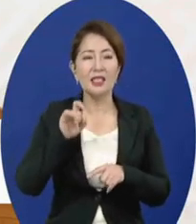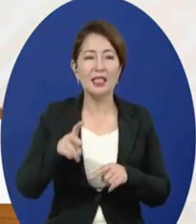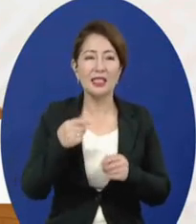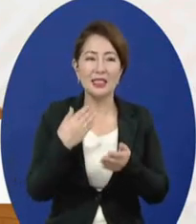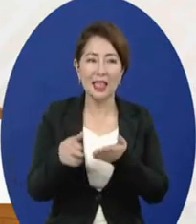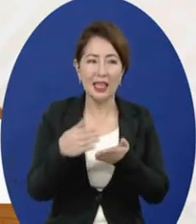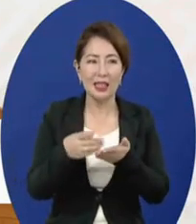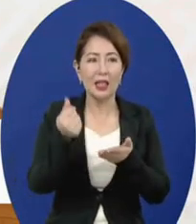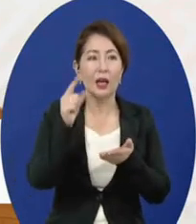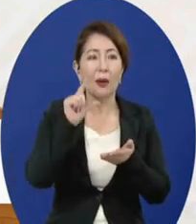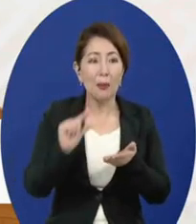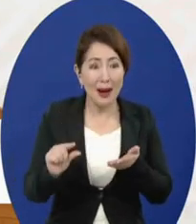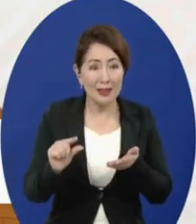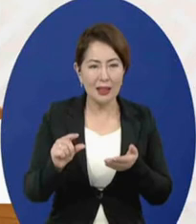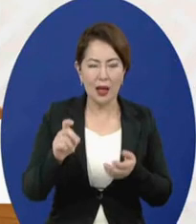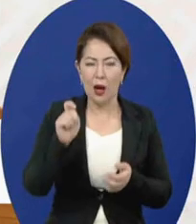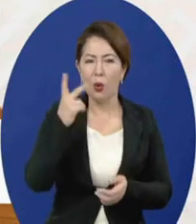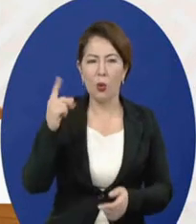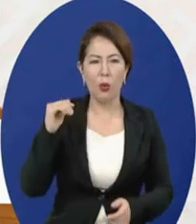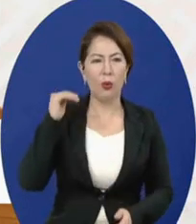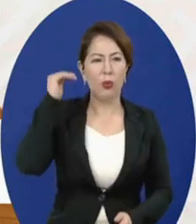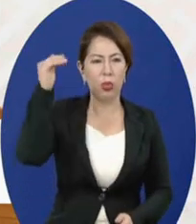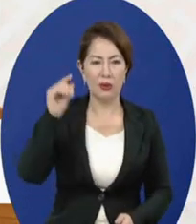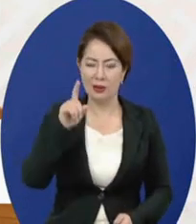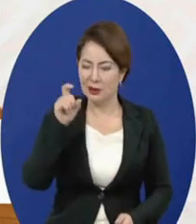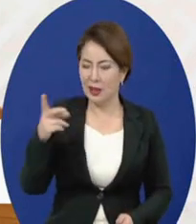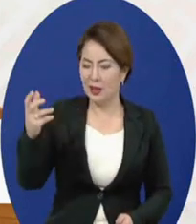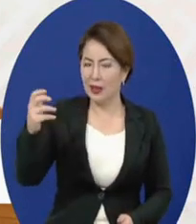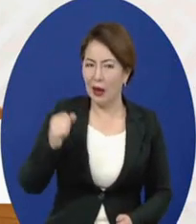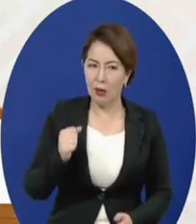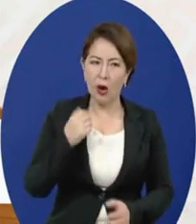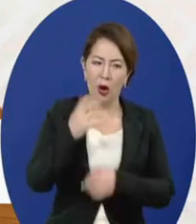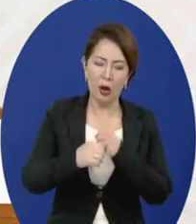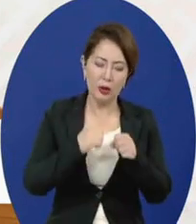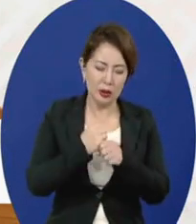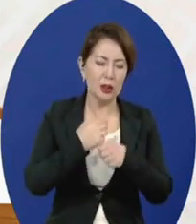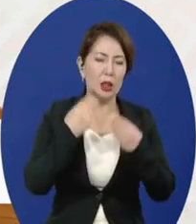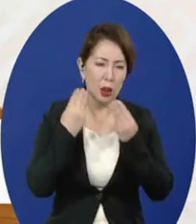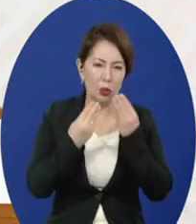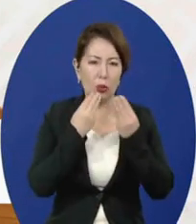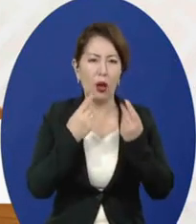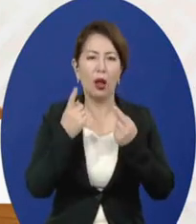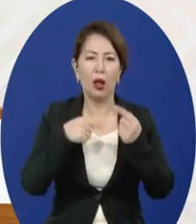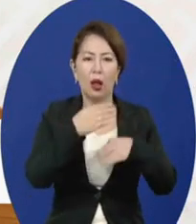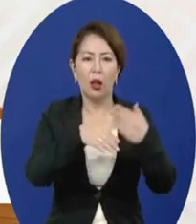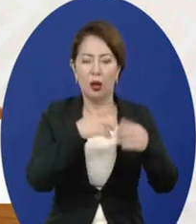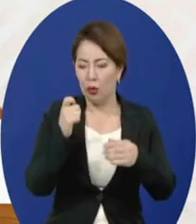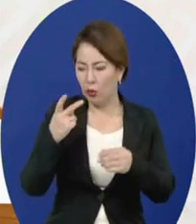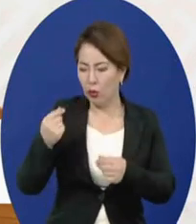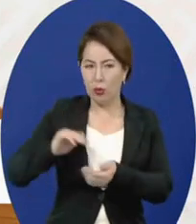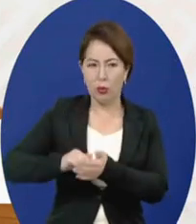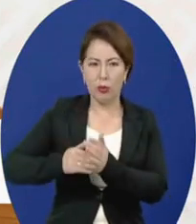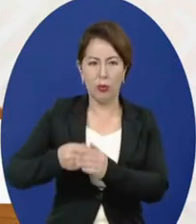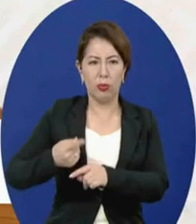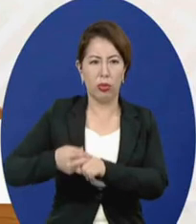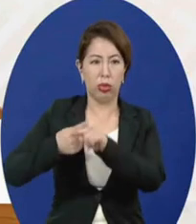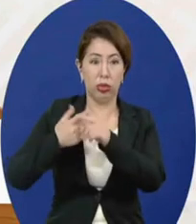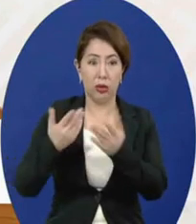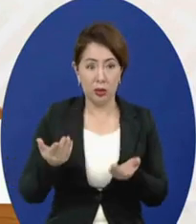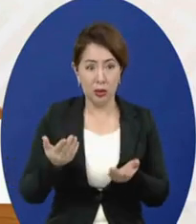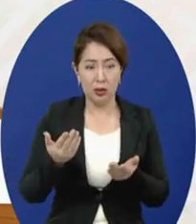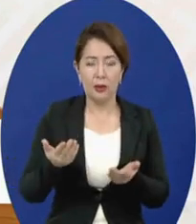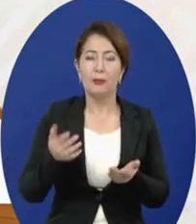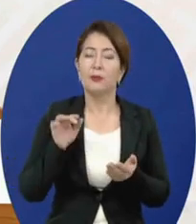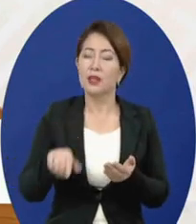зардлыг бууруулмаар байна. Өндөр хүнтэй одоо өндөр дүнтэй зээл аваад маш олон жил шүүхтэд явдаг энэ хугацаанд зээлийн хүн тооцогдохгүй явдаг. За